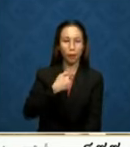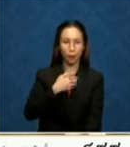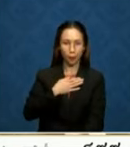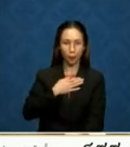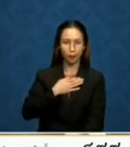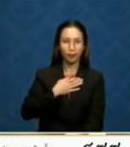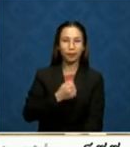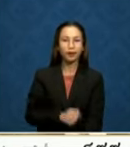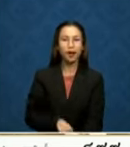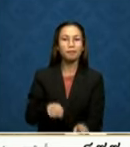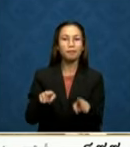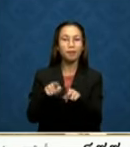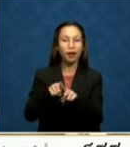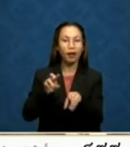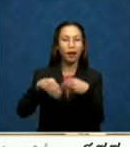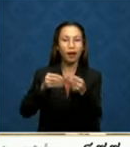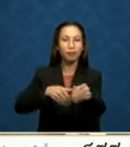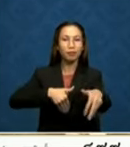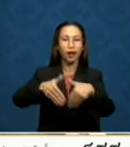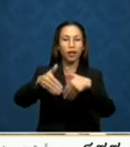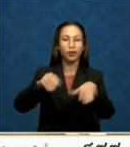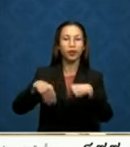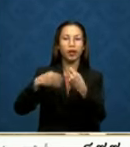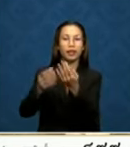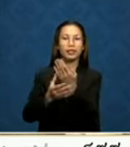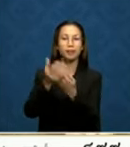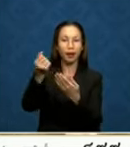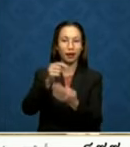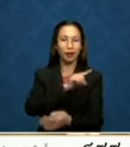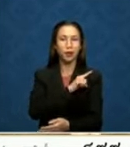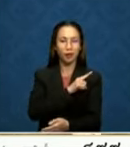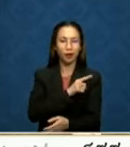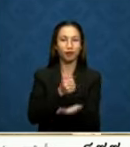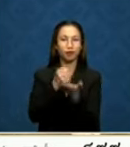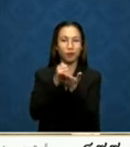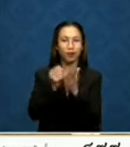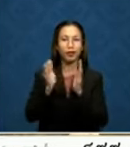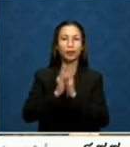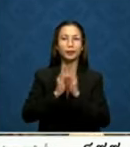อาวุธที่ยิ่งใหญ่ที่ประชาชนได้มอบให้แก่สภาแห่งนี้ครับขอกราบขอบพระคุณครับ